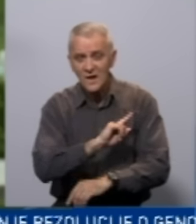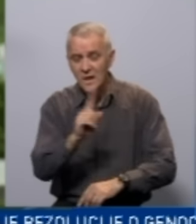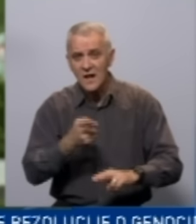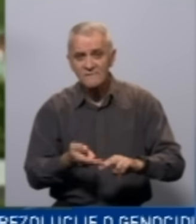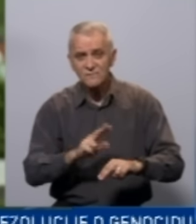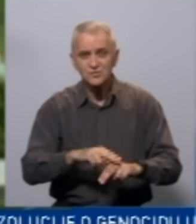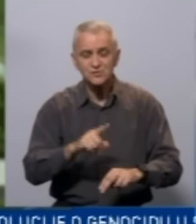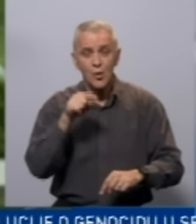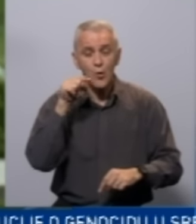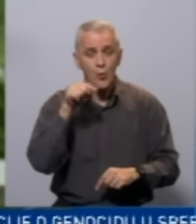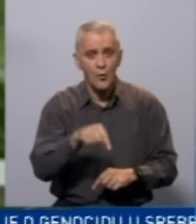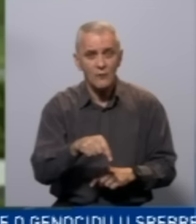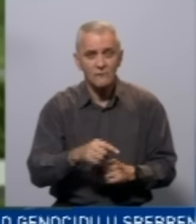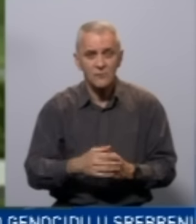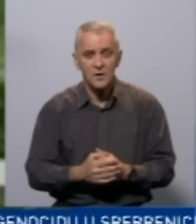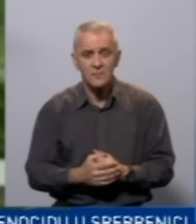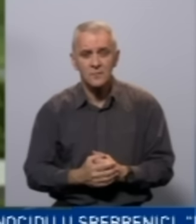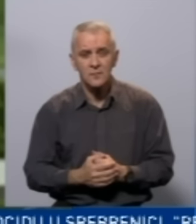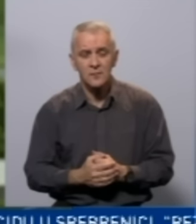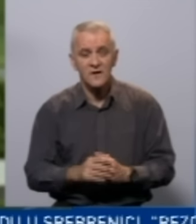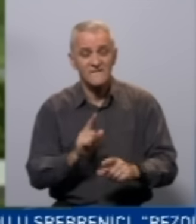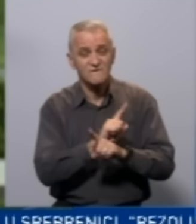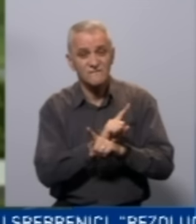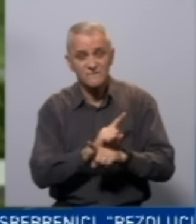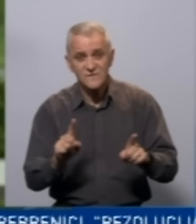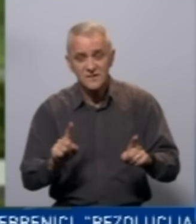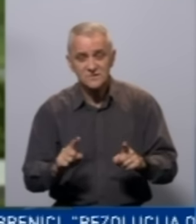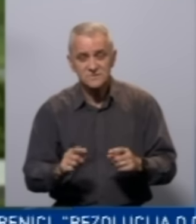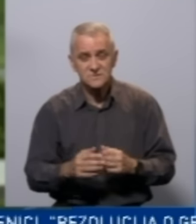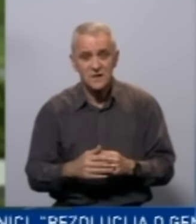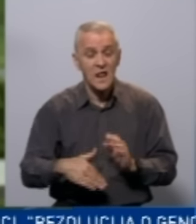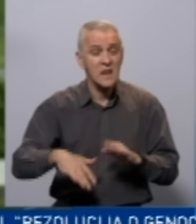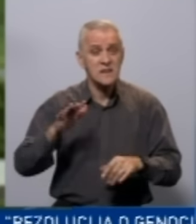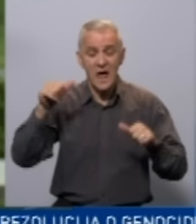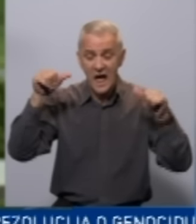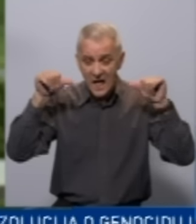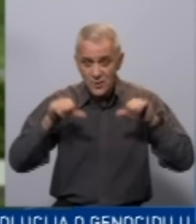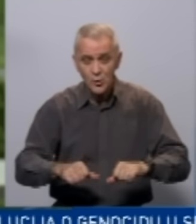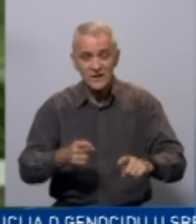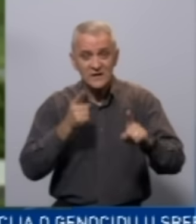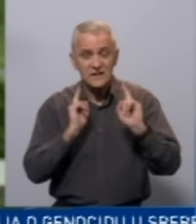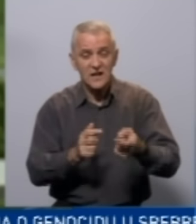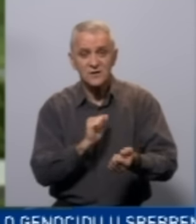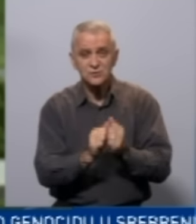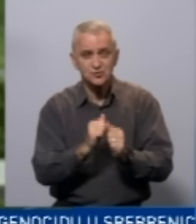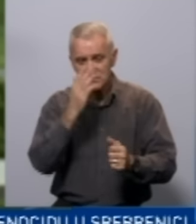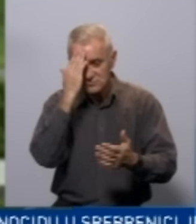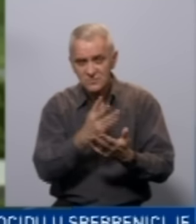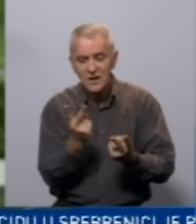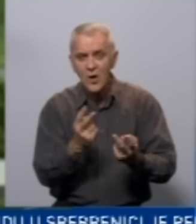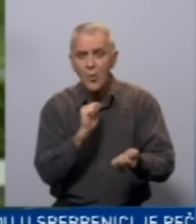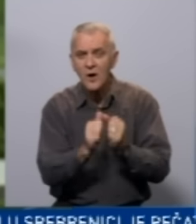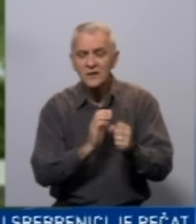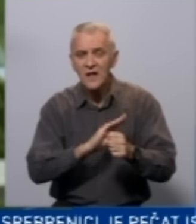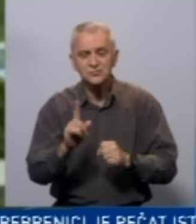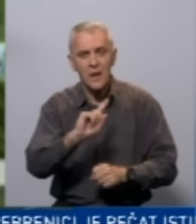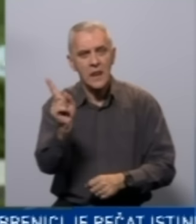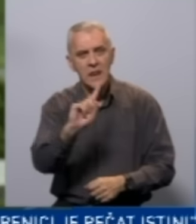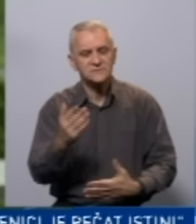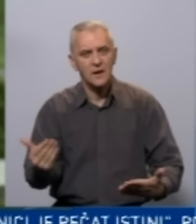više ovakva vrsta, znači najgoreg ratnog zločina okarakterisana kao genocid ne smije